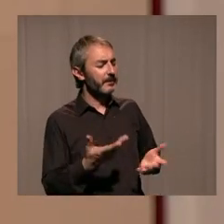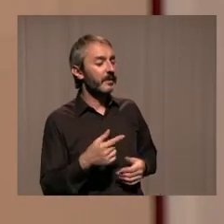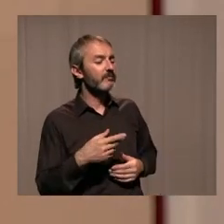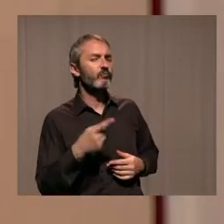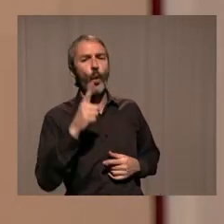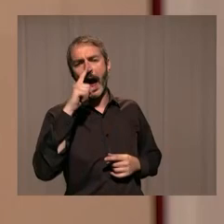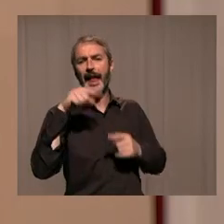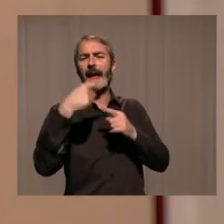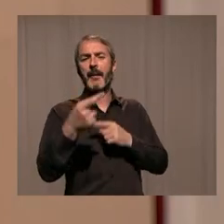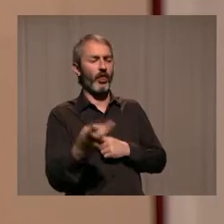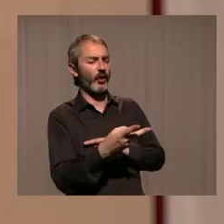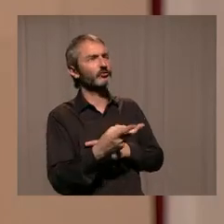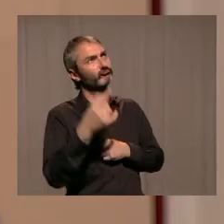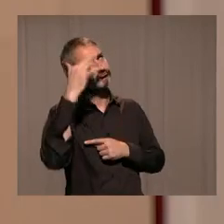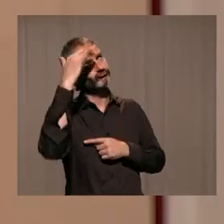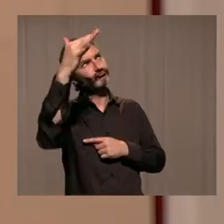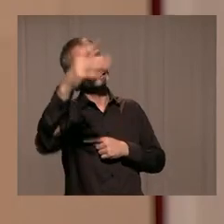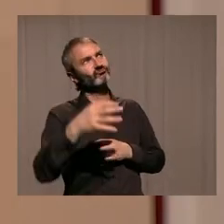d'aquí un any? Ara fem una...